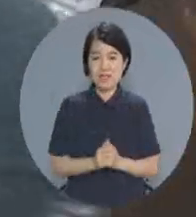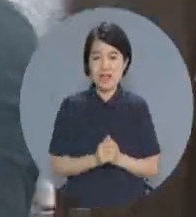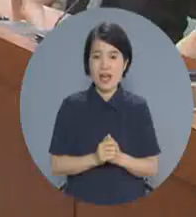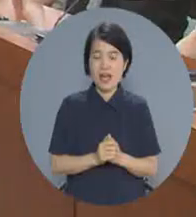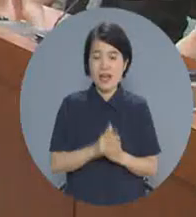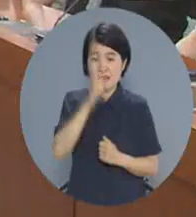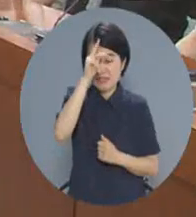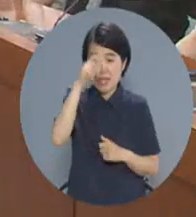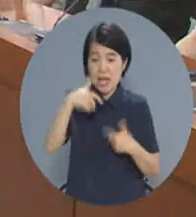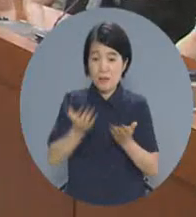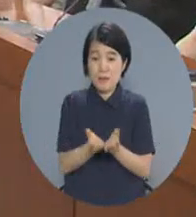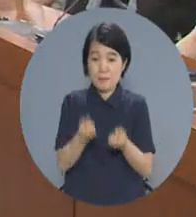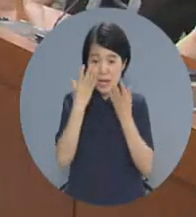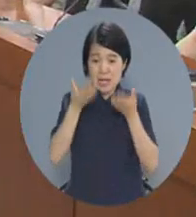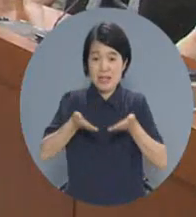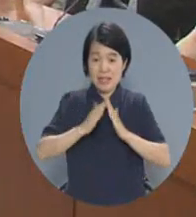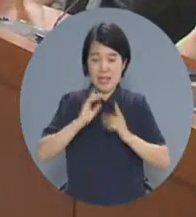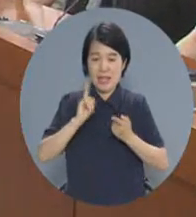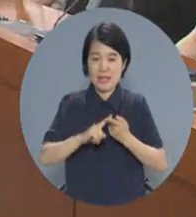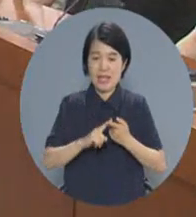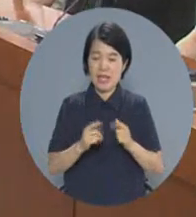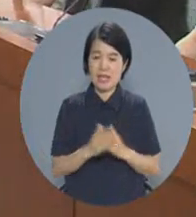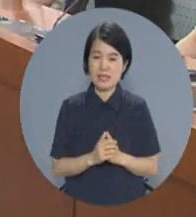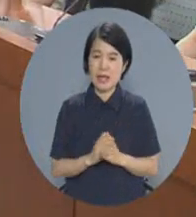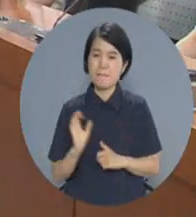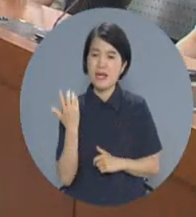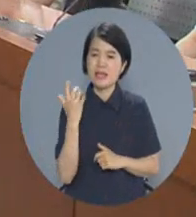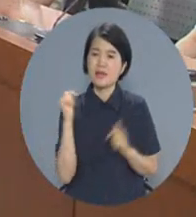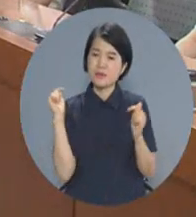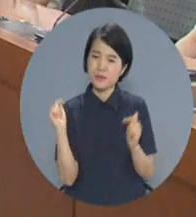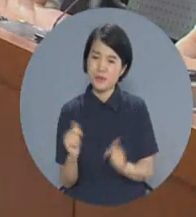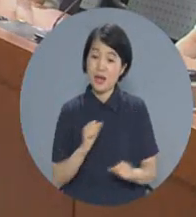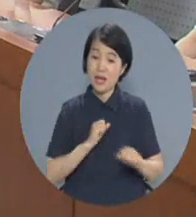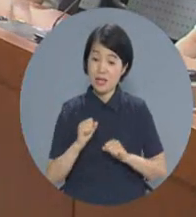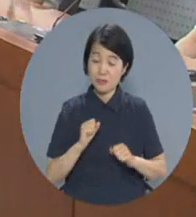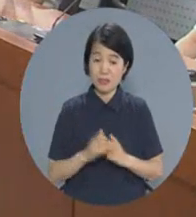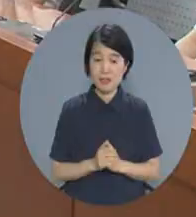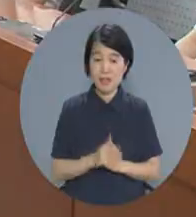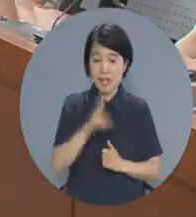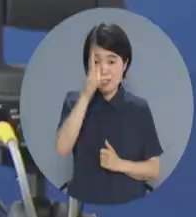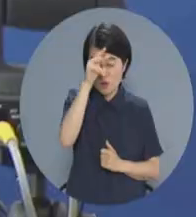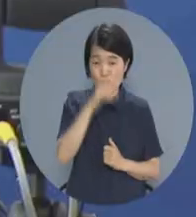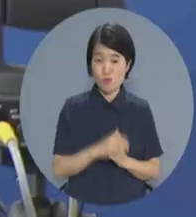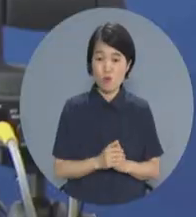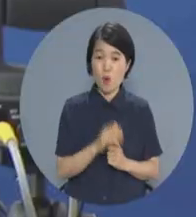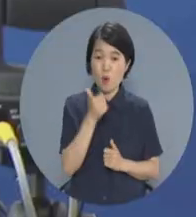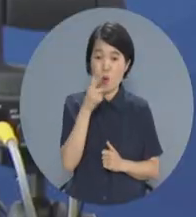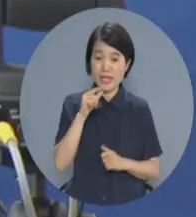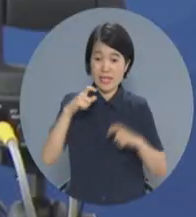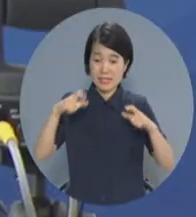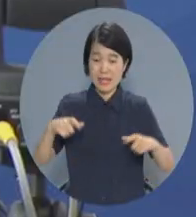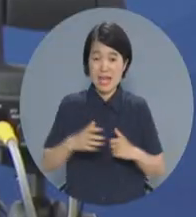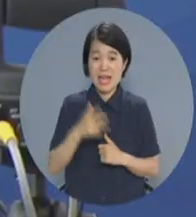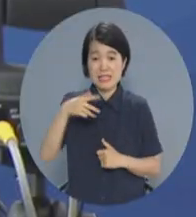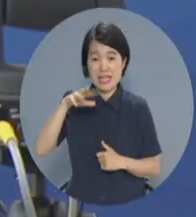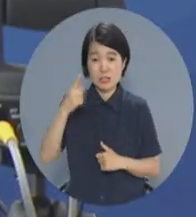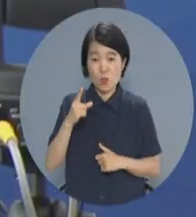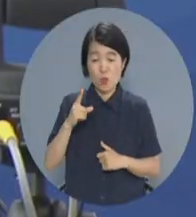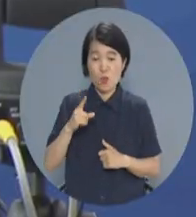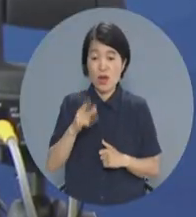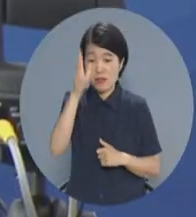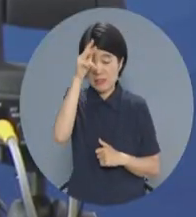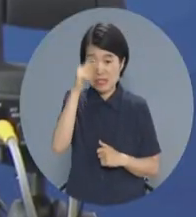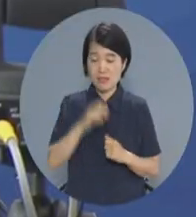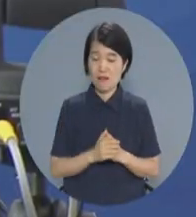신설에 대한 일선 경찰의 반발을 누그러뜨린다는 행보인데 서울 마포구 홍익지구대와 세종남부경찰서에